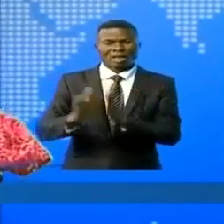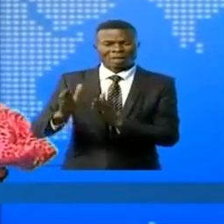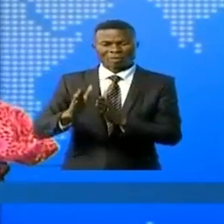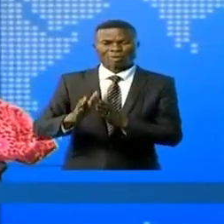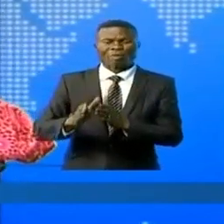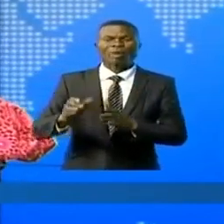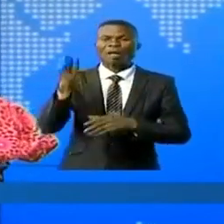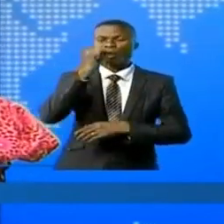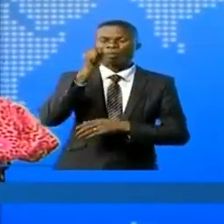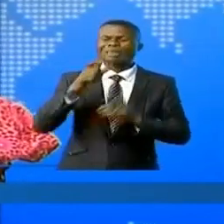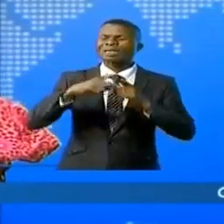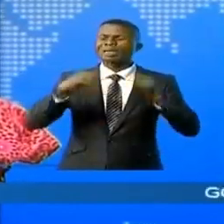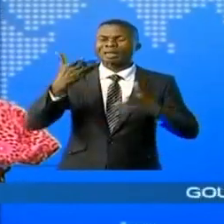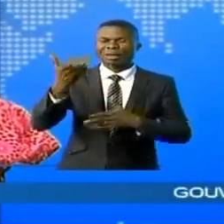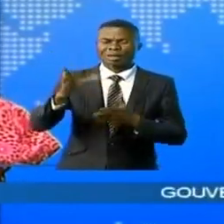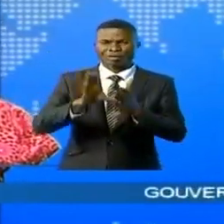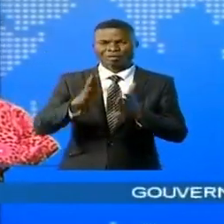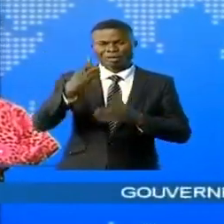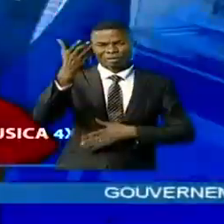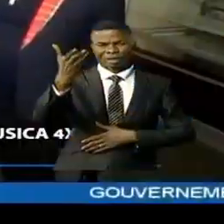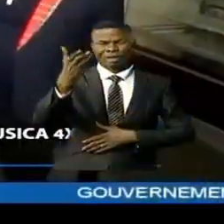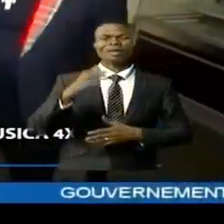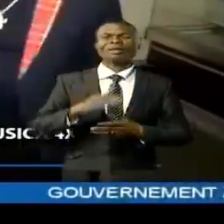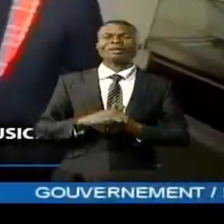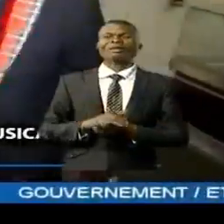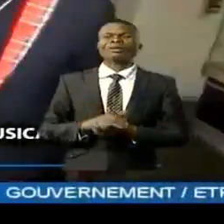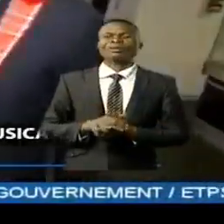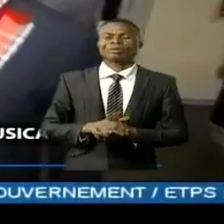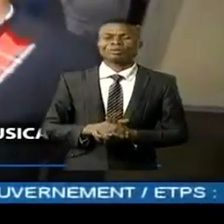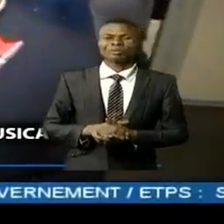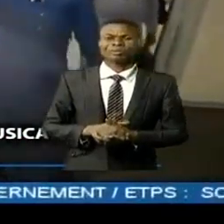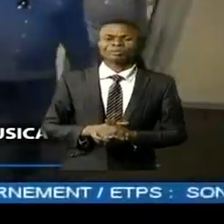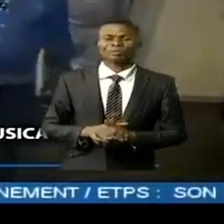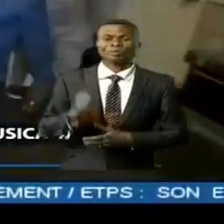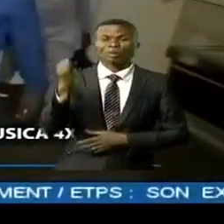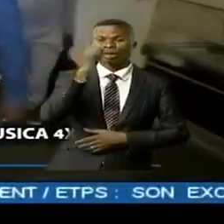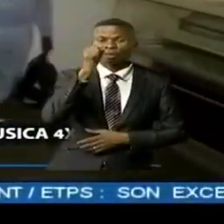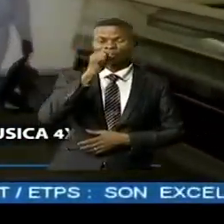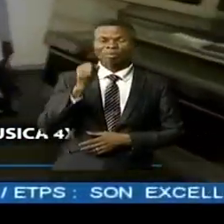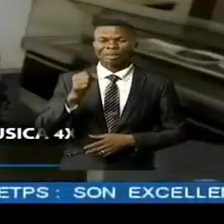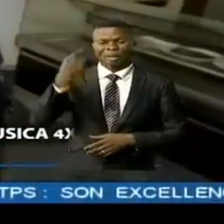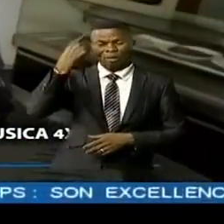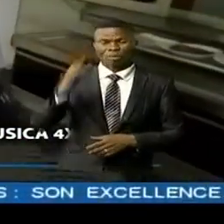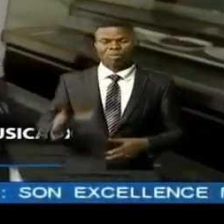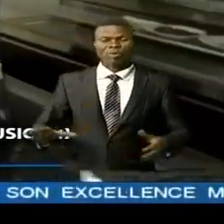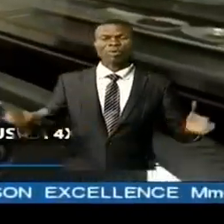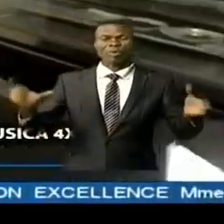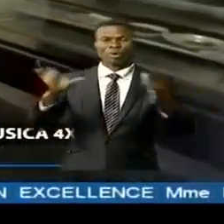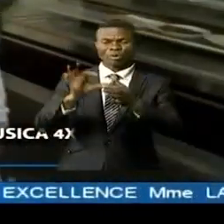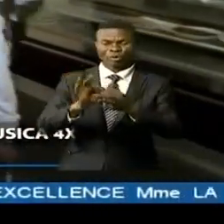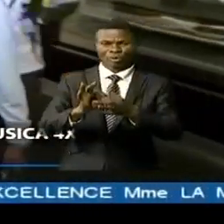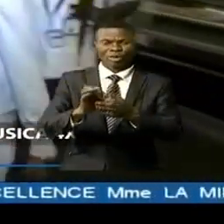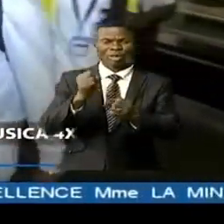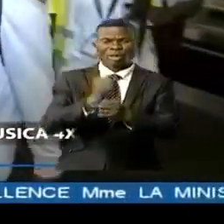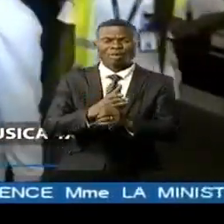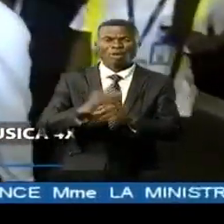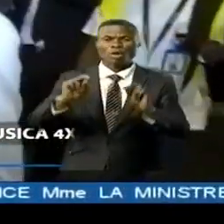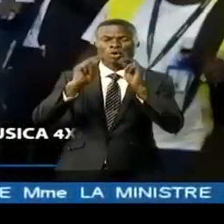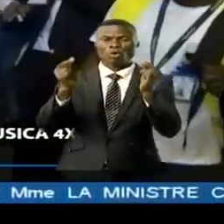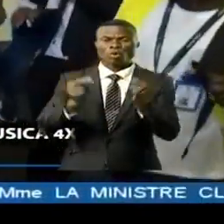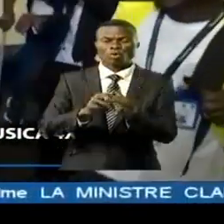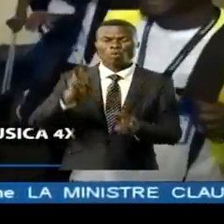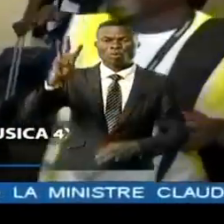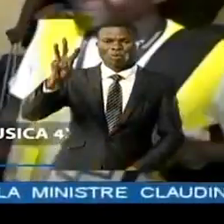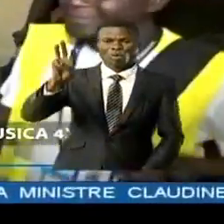méga-concert mouiller au long de vos cas vision du concert de réconciliation de tête d'affiche de l'orchestré wenge musica